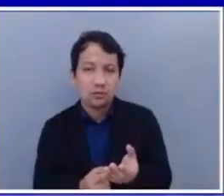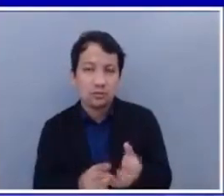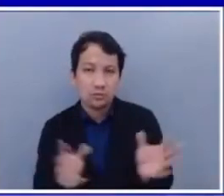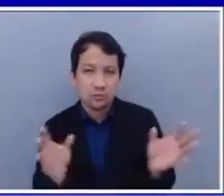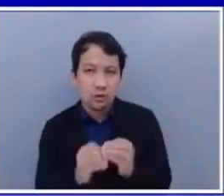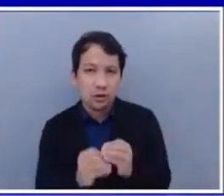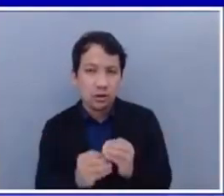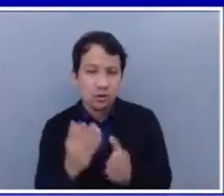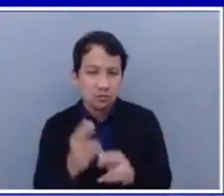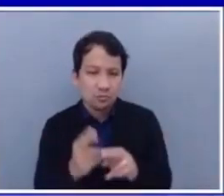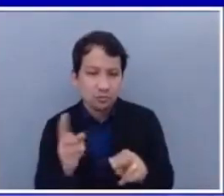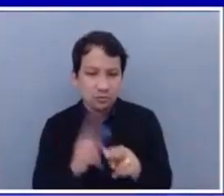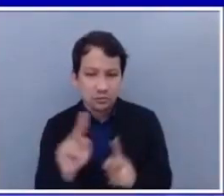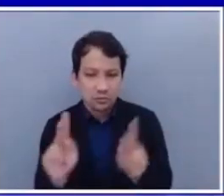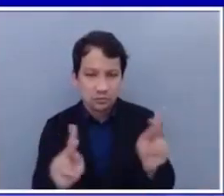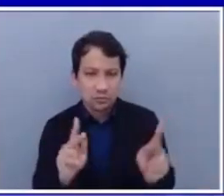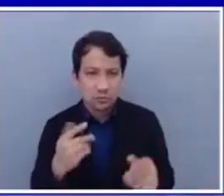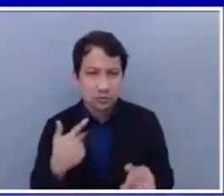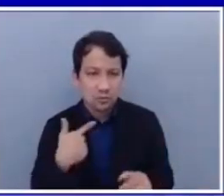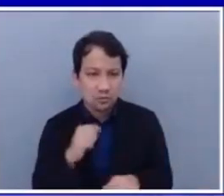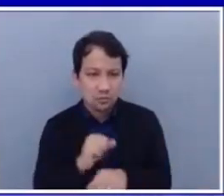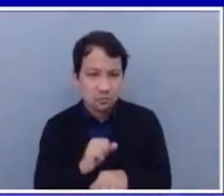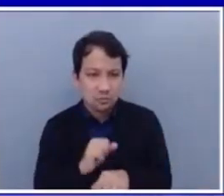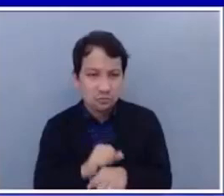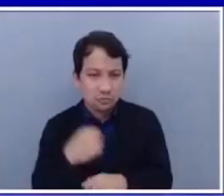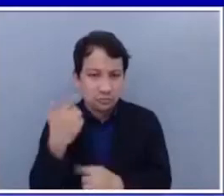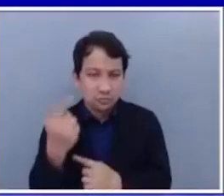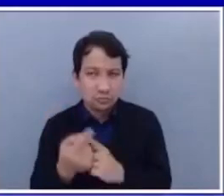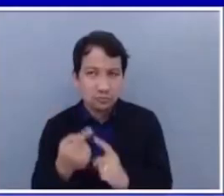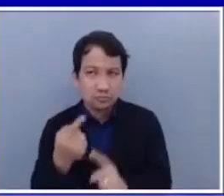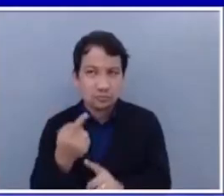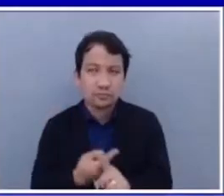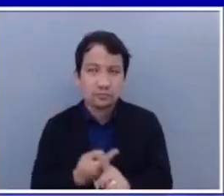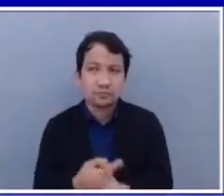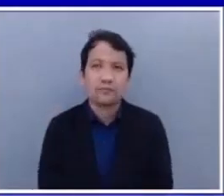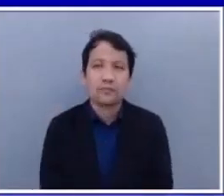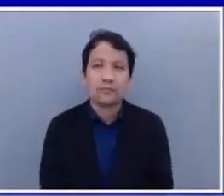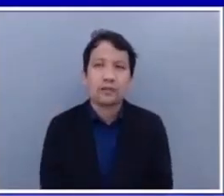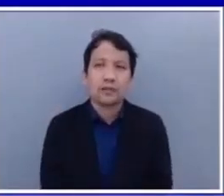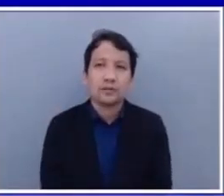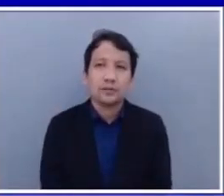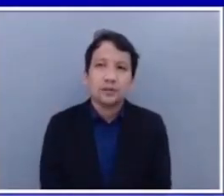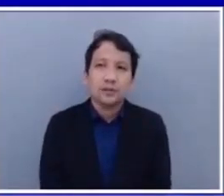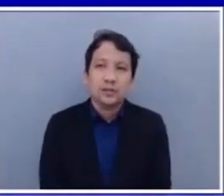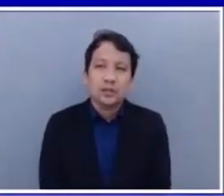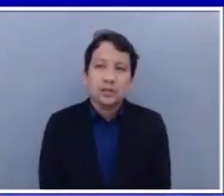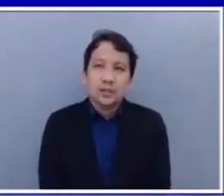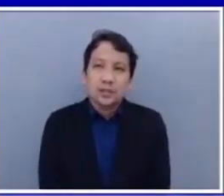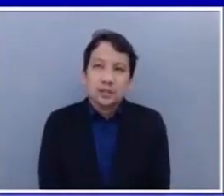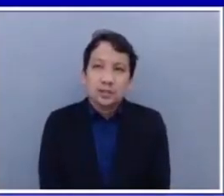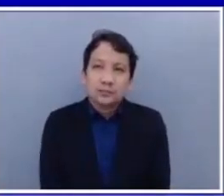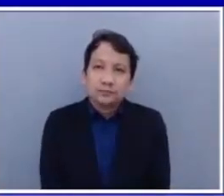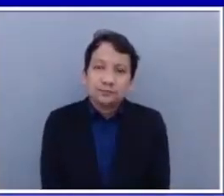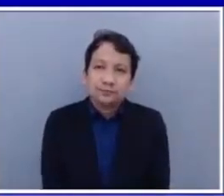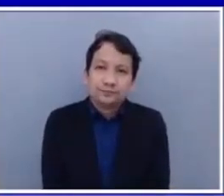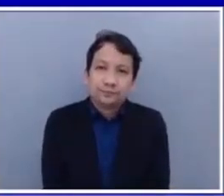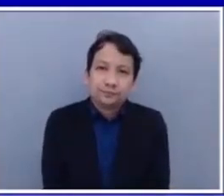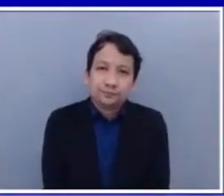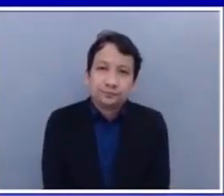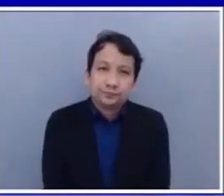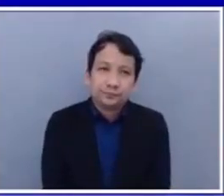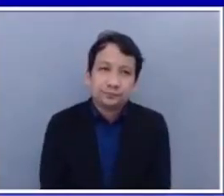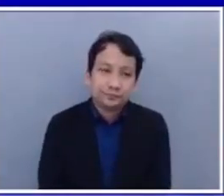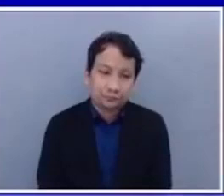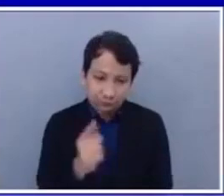people getting jobs in the coming months? Again, as I mentioned kanina, first, tamang observation mo,